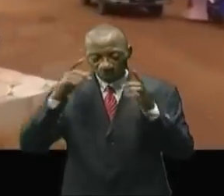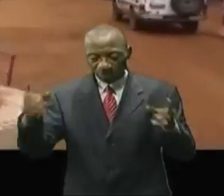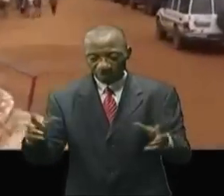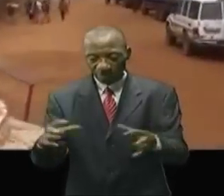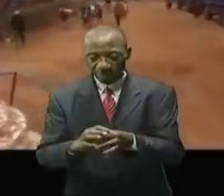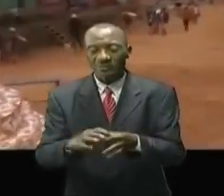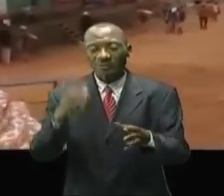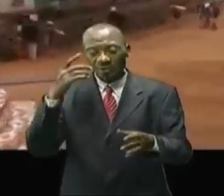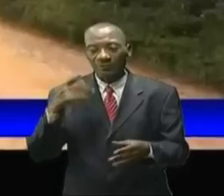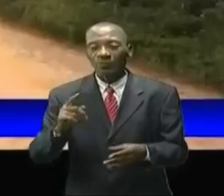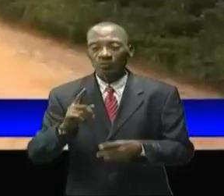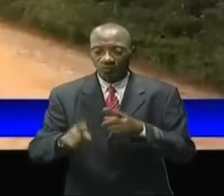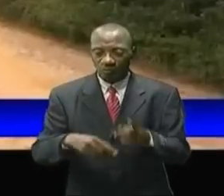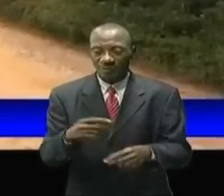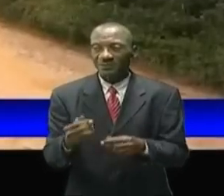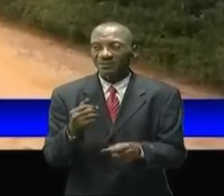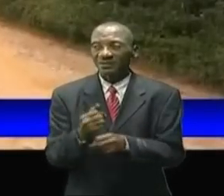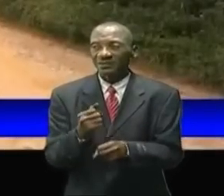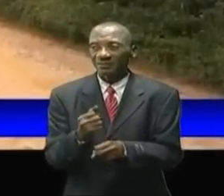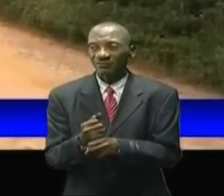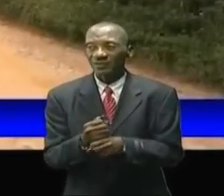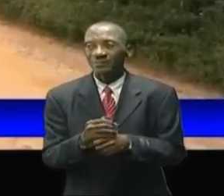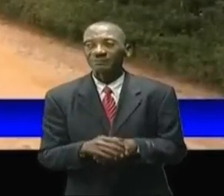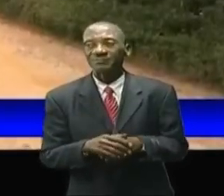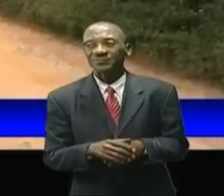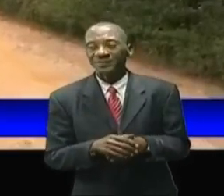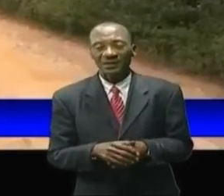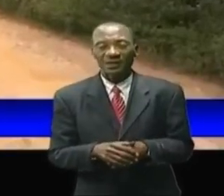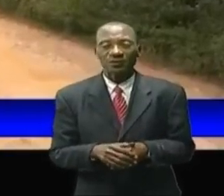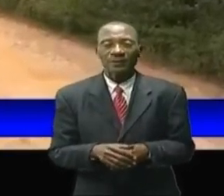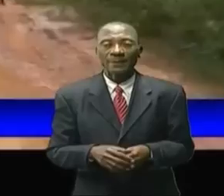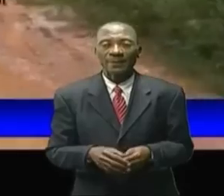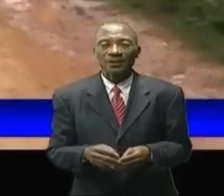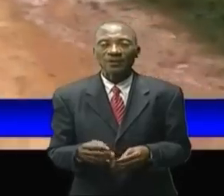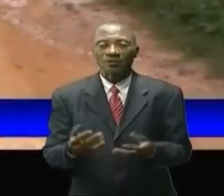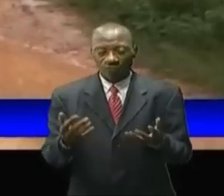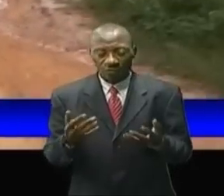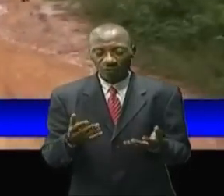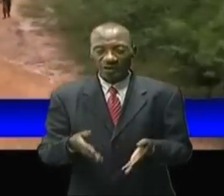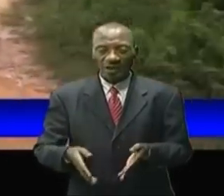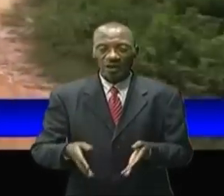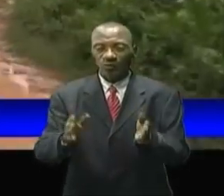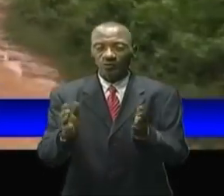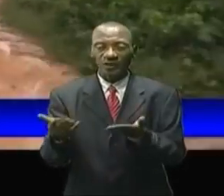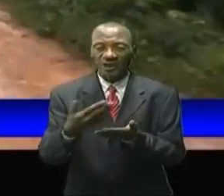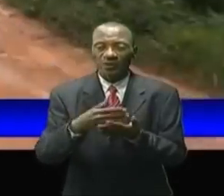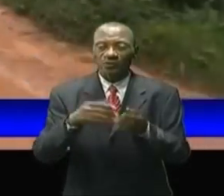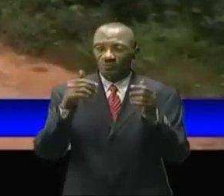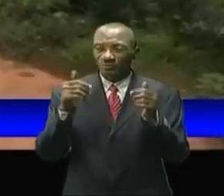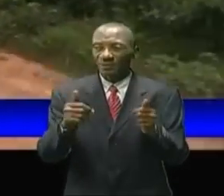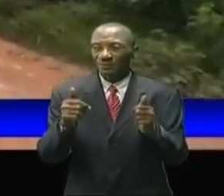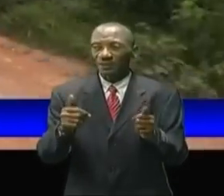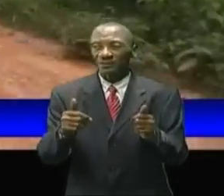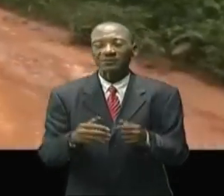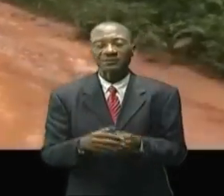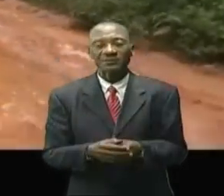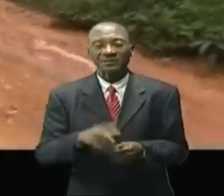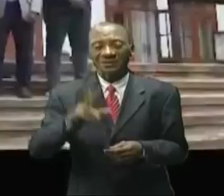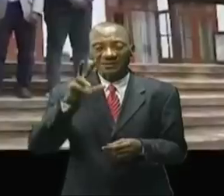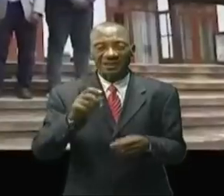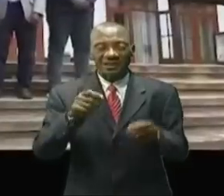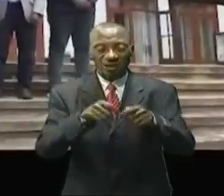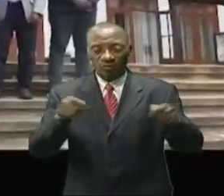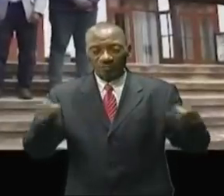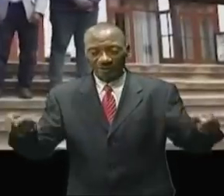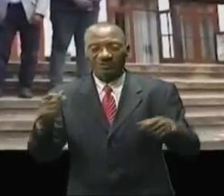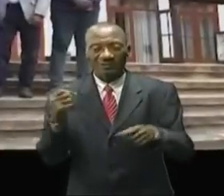les tronçons routiers Nyantende PK10 aux escarpements d'Engomo au niveau de PK40, soit 30 km de route asphaltée et